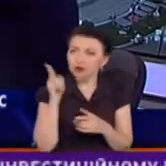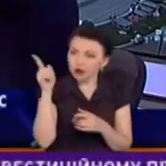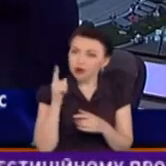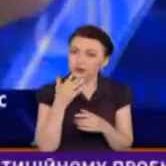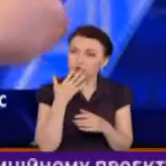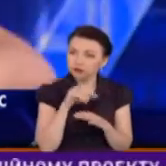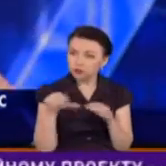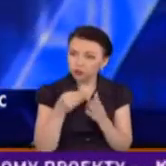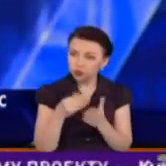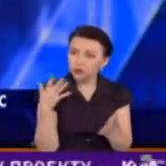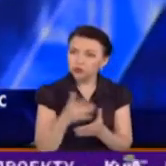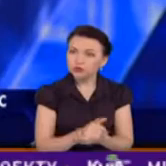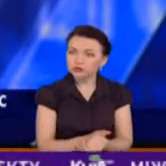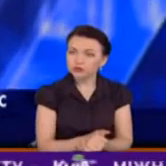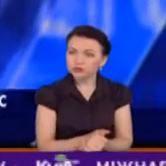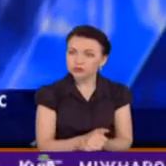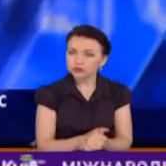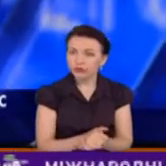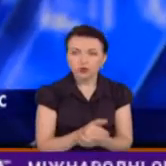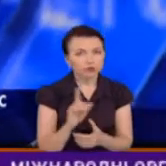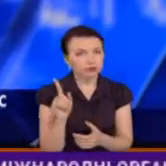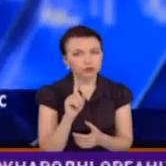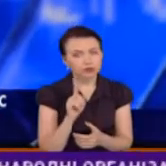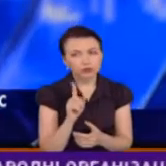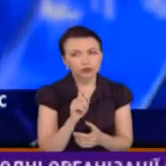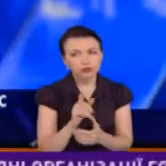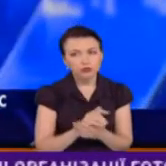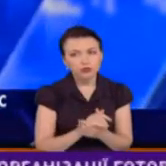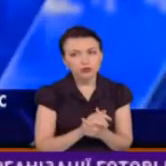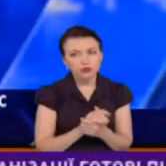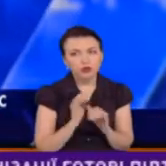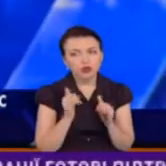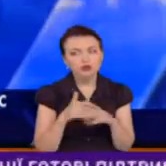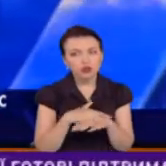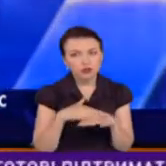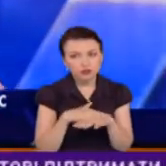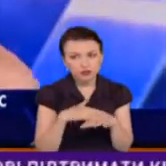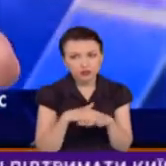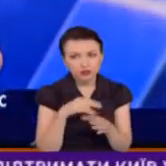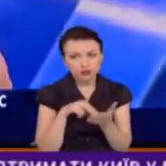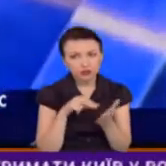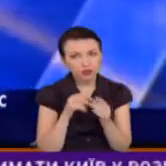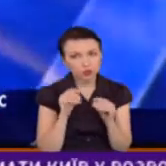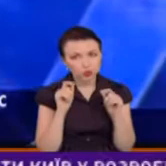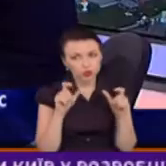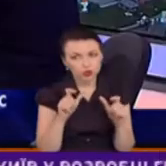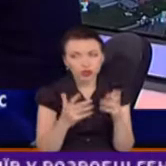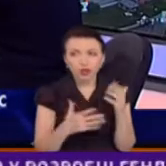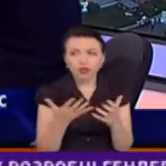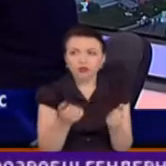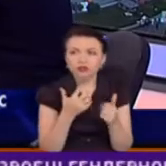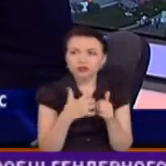нас. Почекайте, чому так? Ні. Це для населення ціна дорожча. Якщо брати